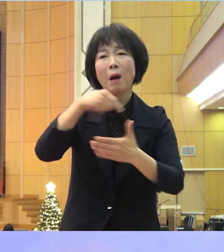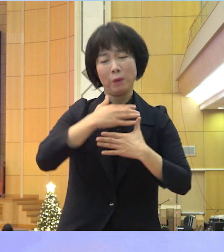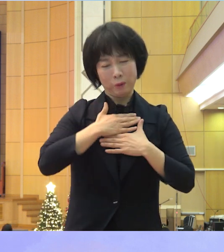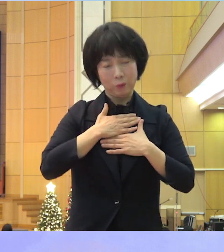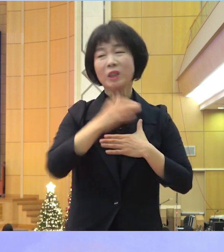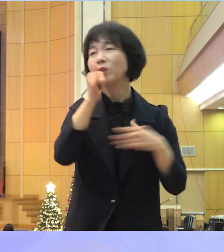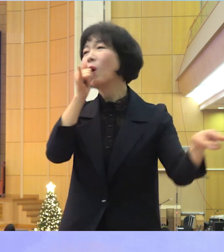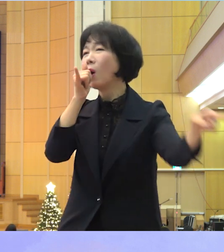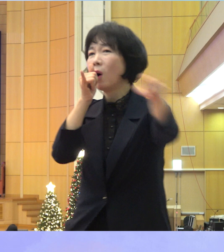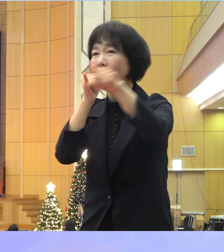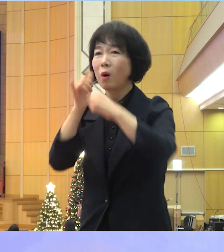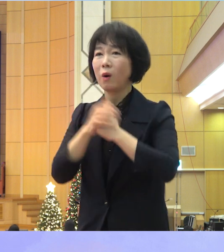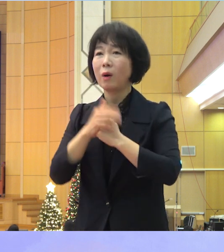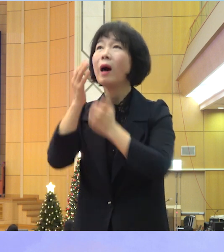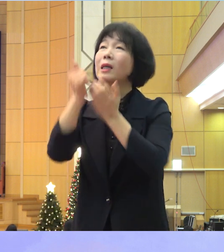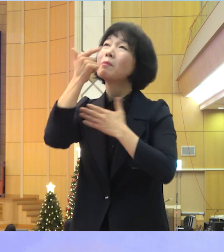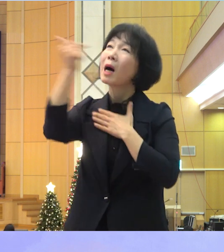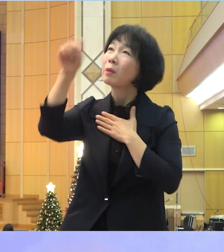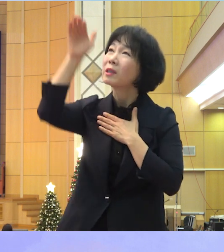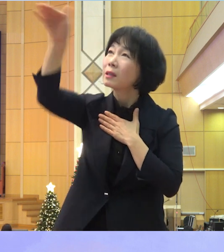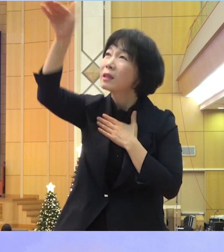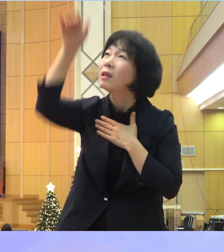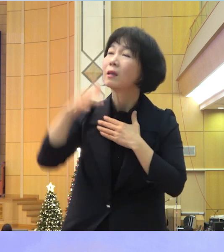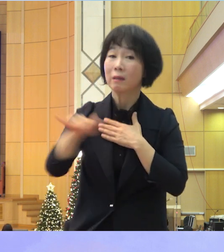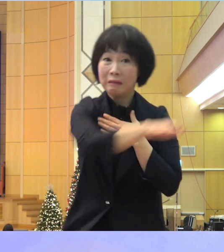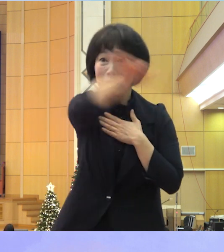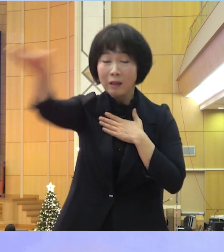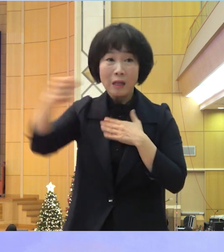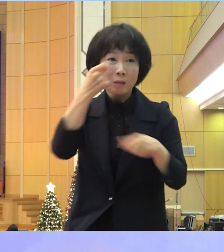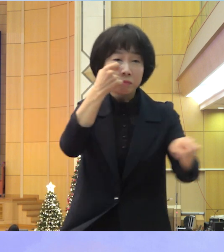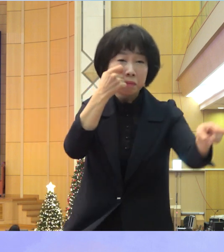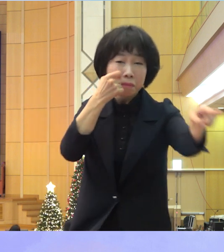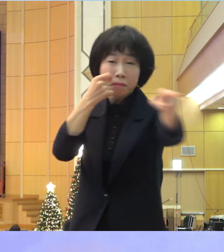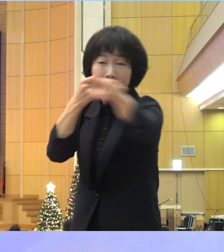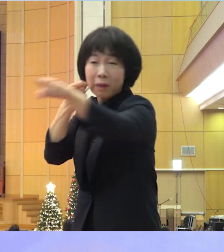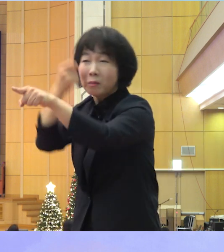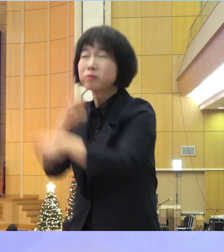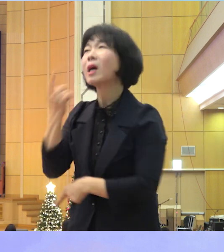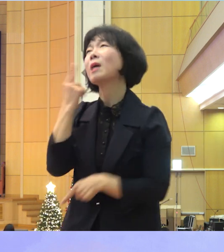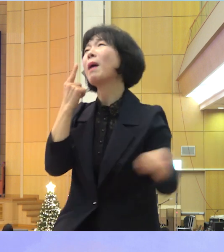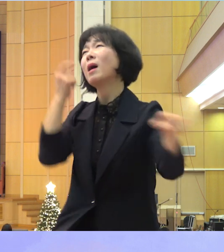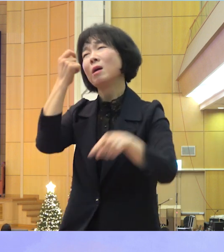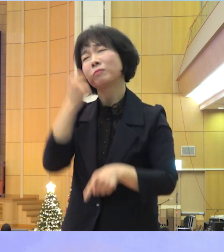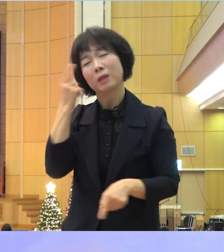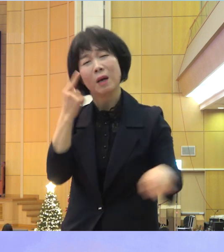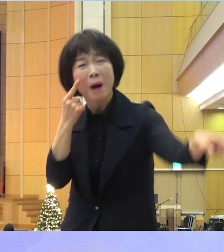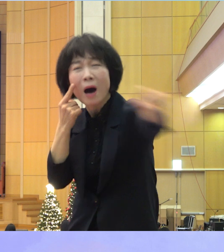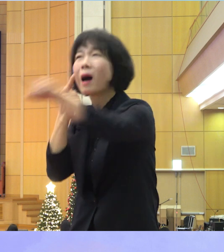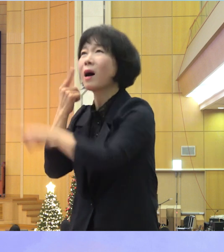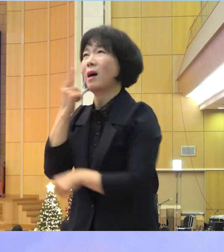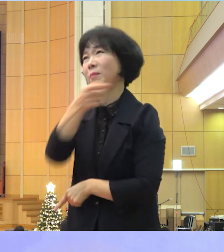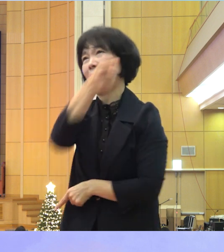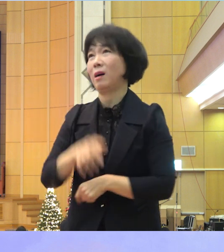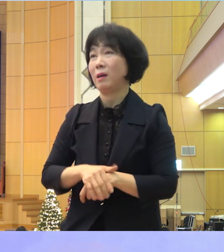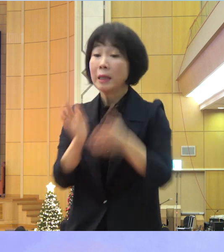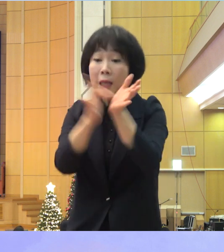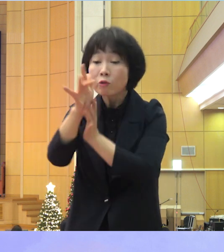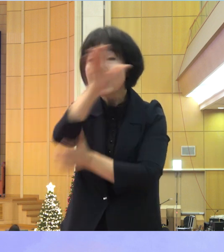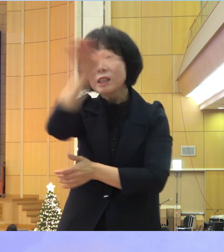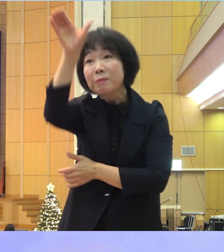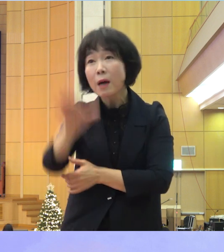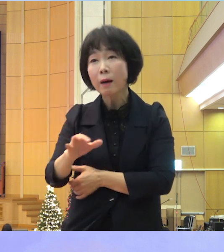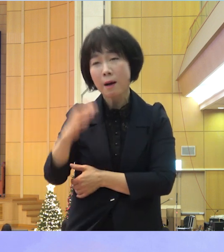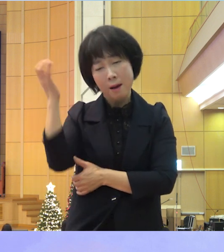가슴에 손을 얹었습니다. 하나님 아버지요, 저들을 긍휼히 여겨 주시옵소서. 불쌍히 여겨 주시옵소서.